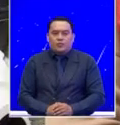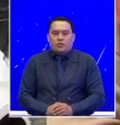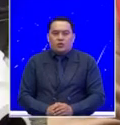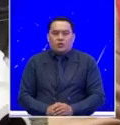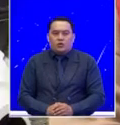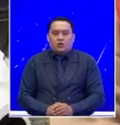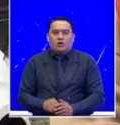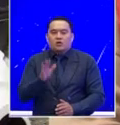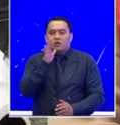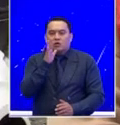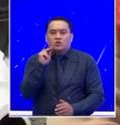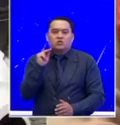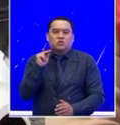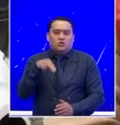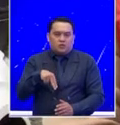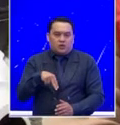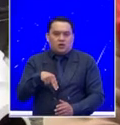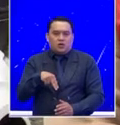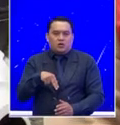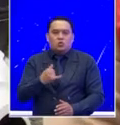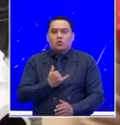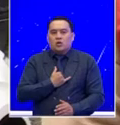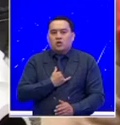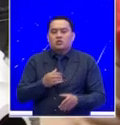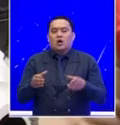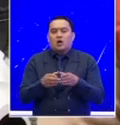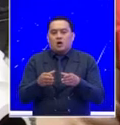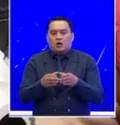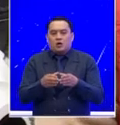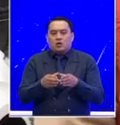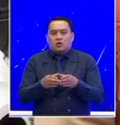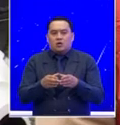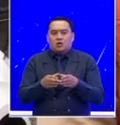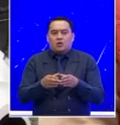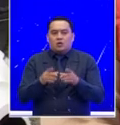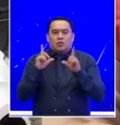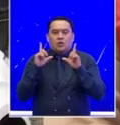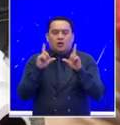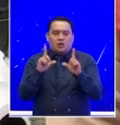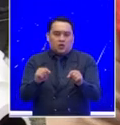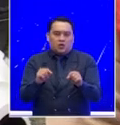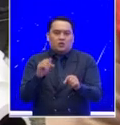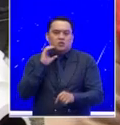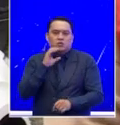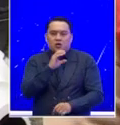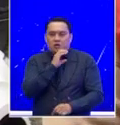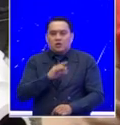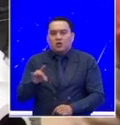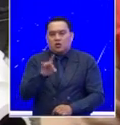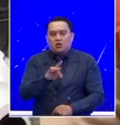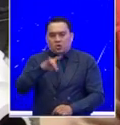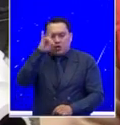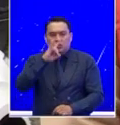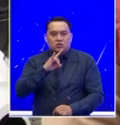Во время чрезвычайных ситуаций наша команда еще сейчас выехала в северные регионы